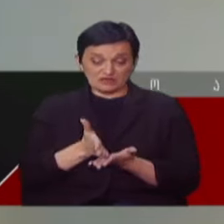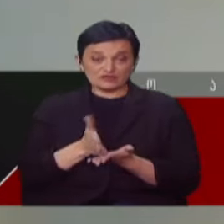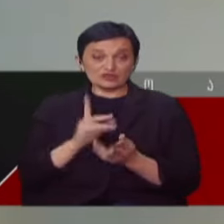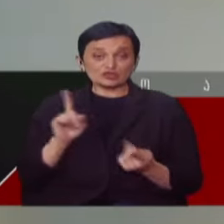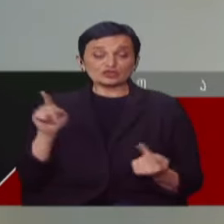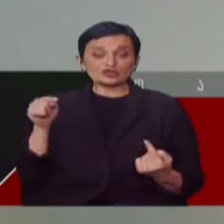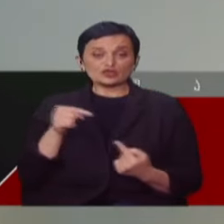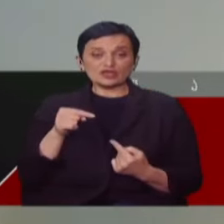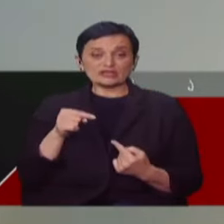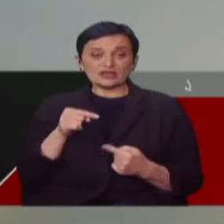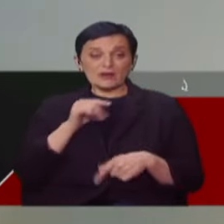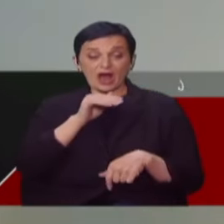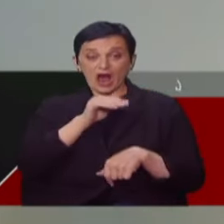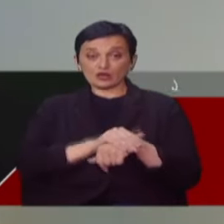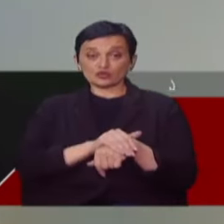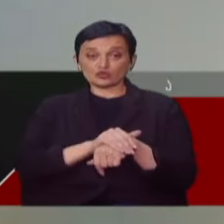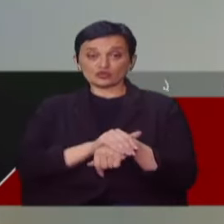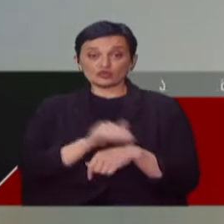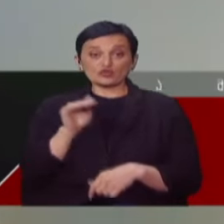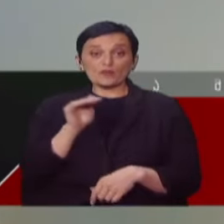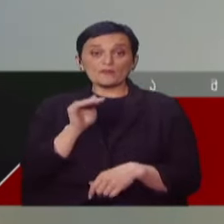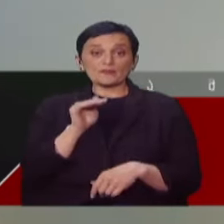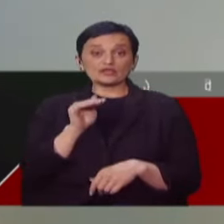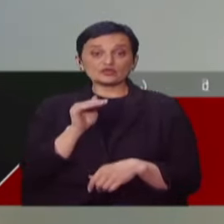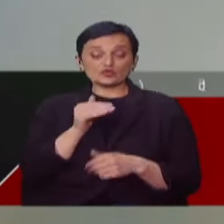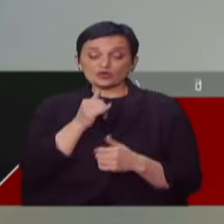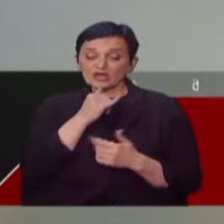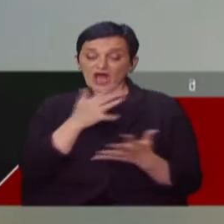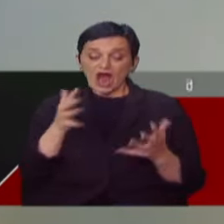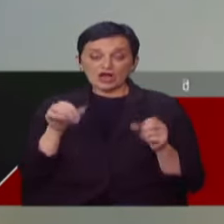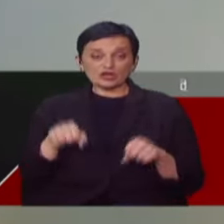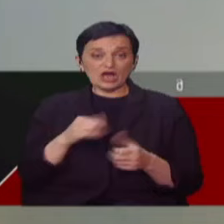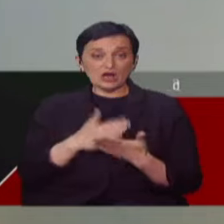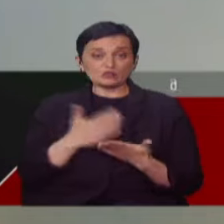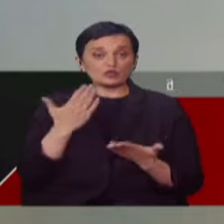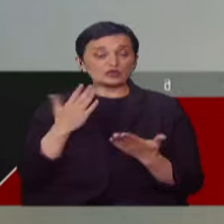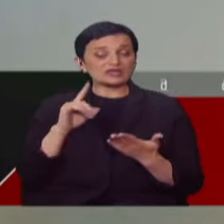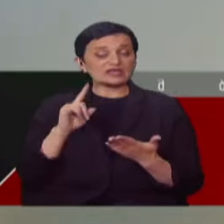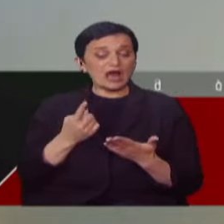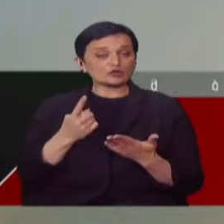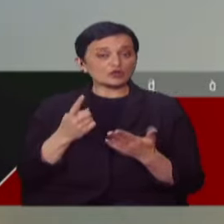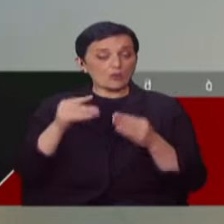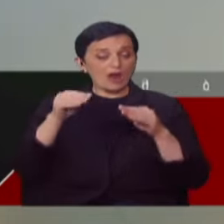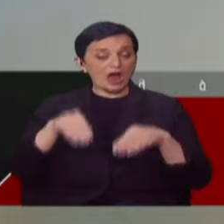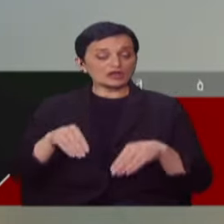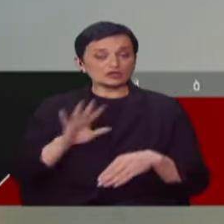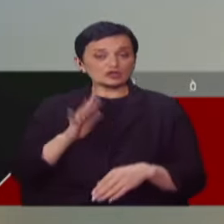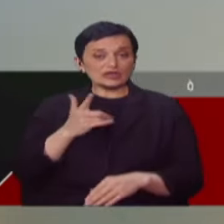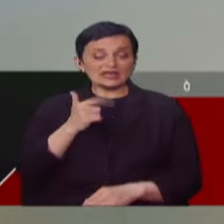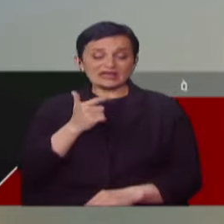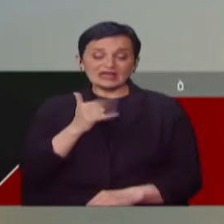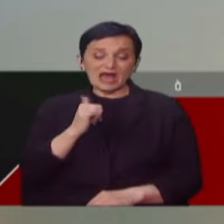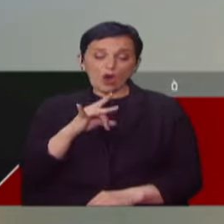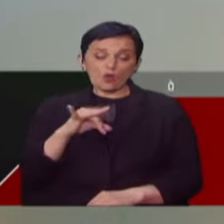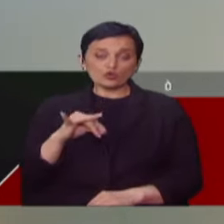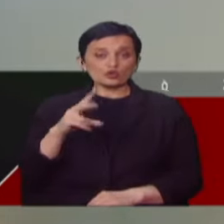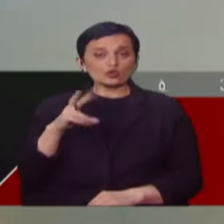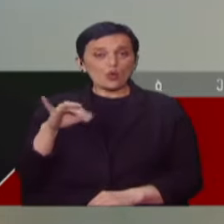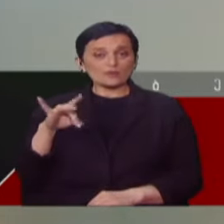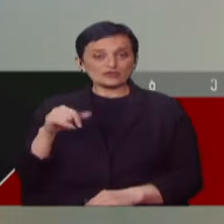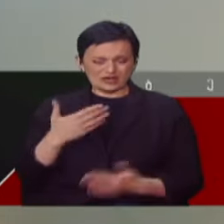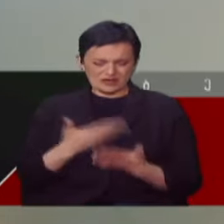შესაბამისად, არგუმენტი ფიზიკურად არ შეიძლება არსებობდეს, თუ რატომ არ უნდა შეავსონ გიგაურმა და ლომჯარიამ,